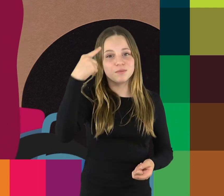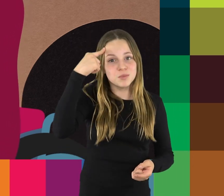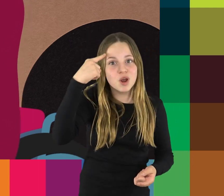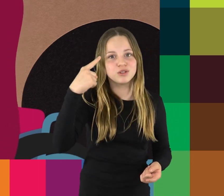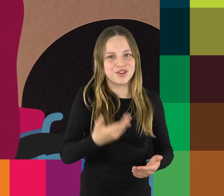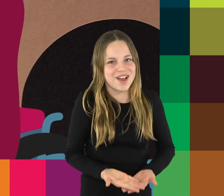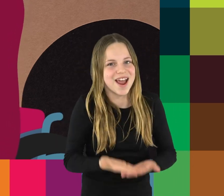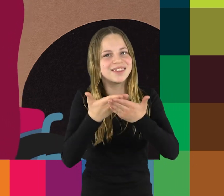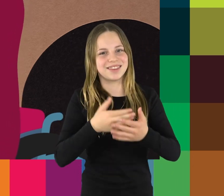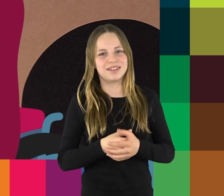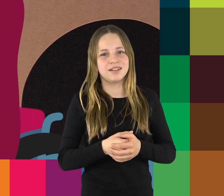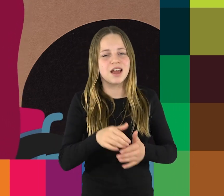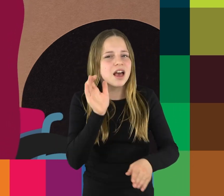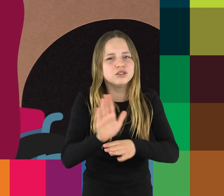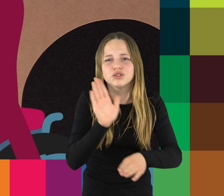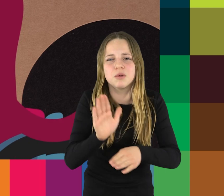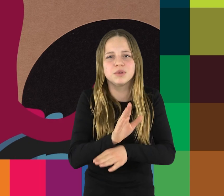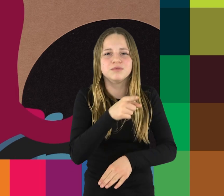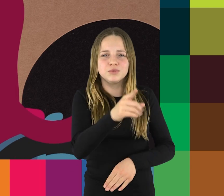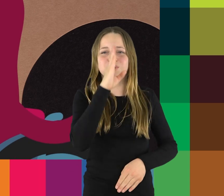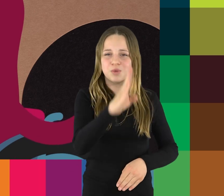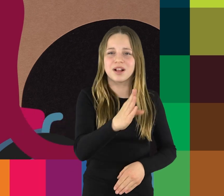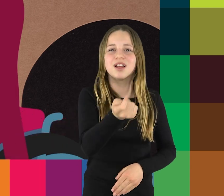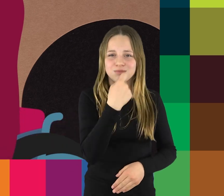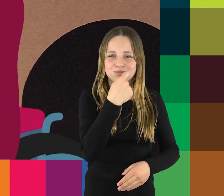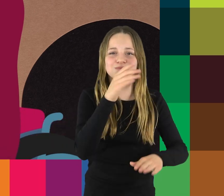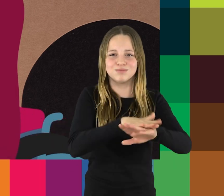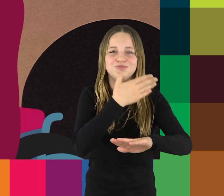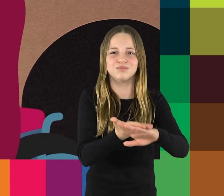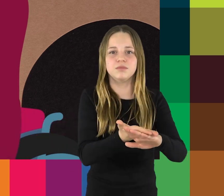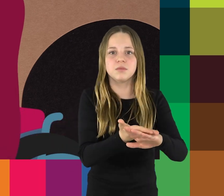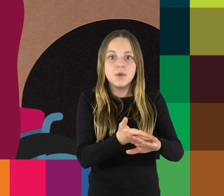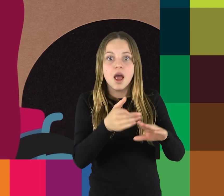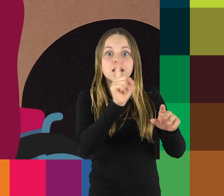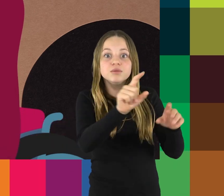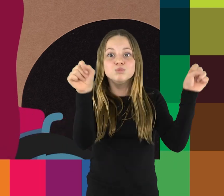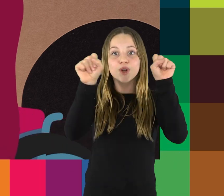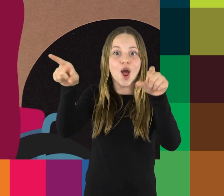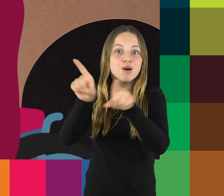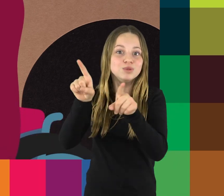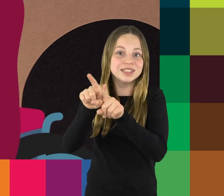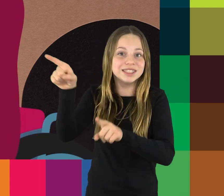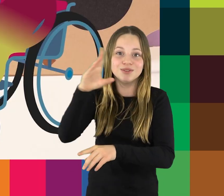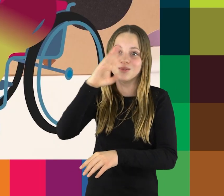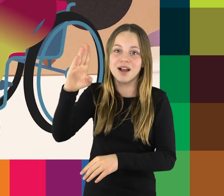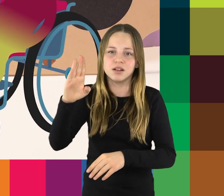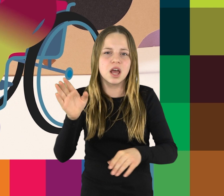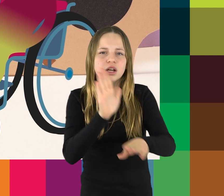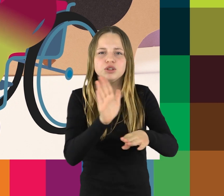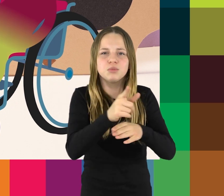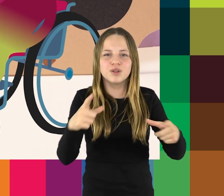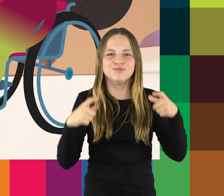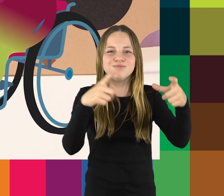de manger de la nourriture saine, mais grande sœur Cissé aussi. Si tu prends toute la nourriture, qu'en est-il du droit de